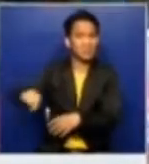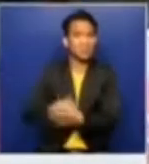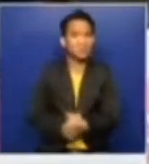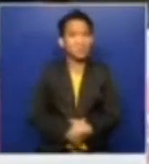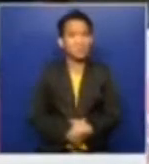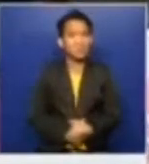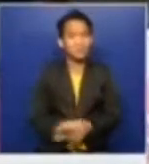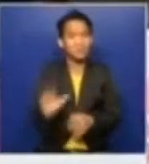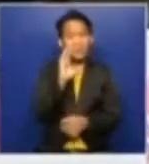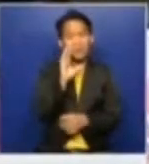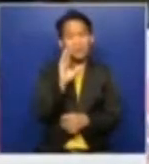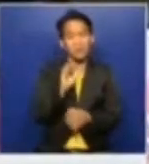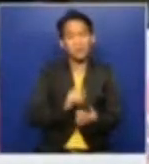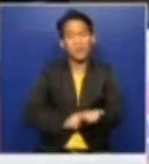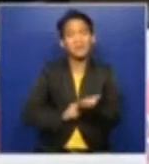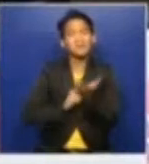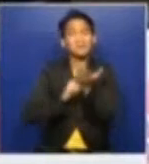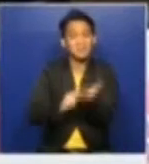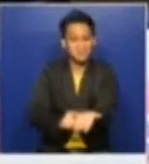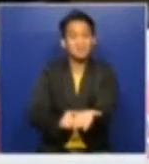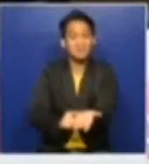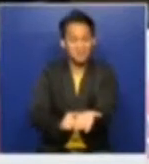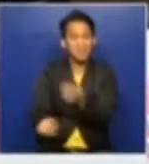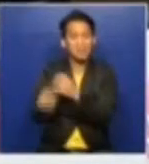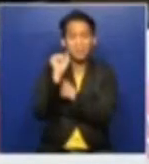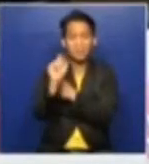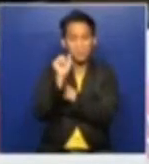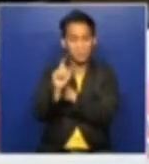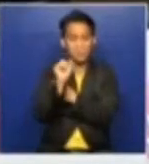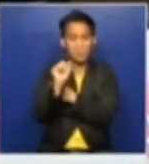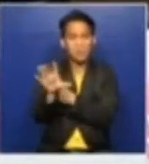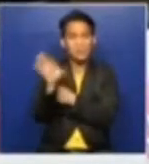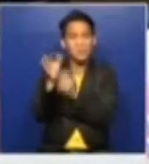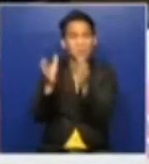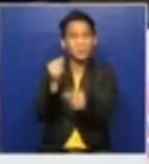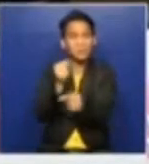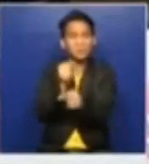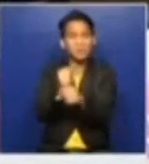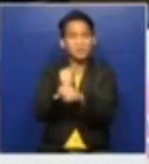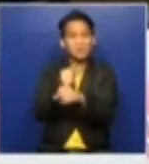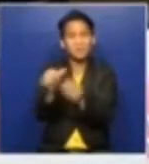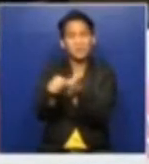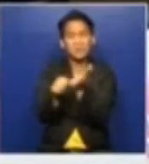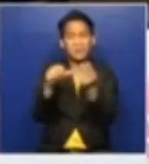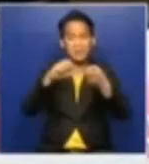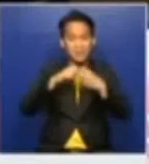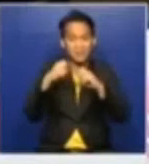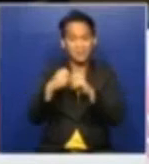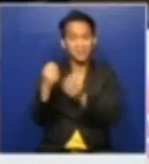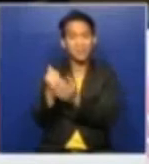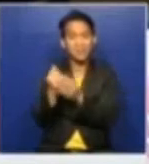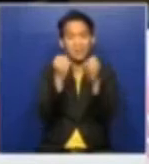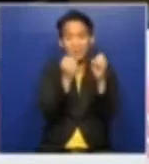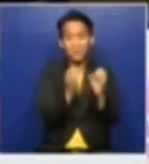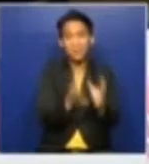เรื่องขอให้สภาผู้แทนราษฎรตั้งคณะกรรมการวิสามัญพิจารณาศึกษาแก้ไขบรรเทาปัญหาหนี้สินของครู